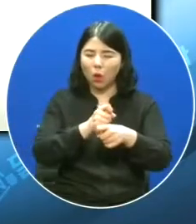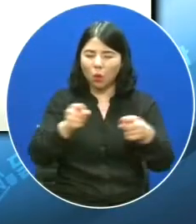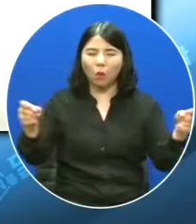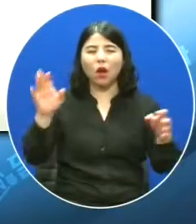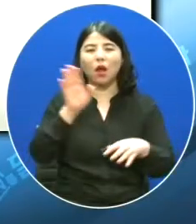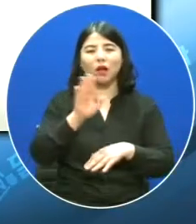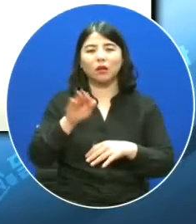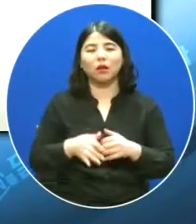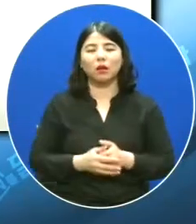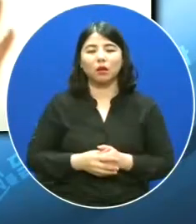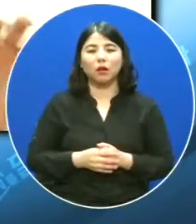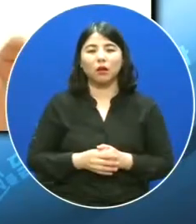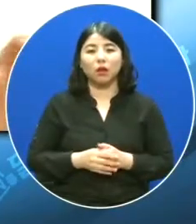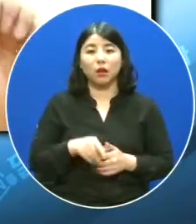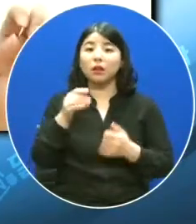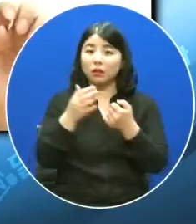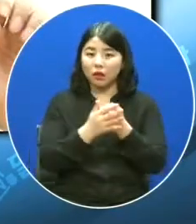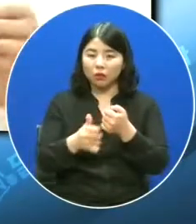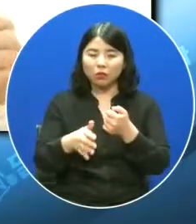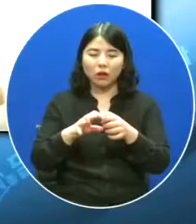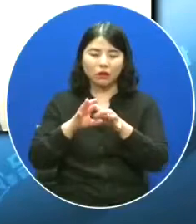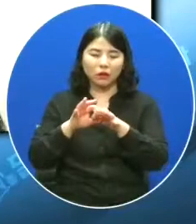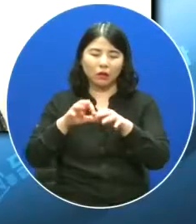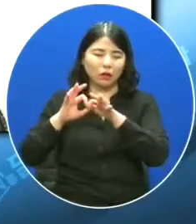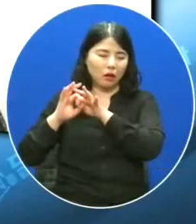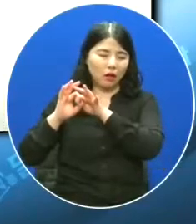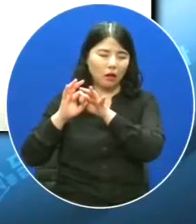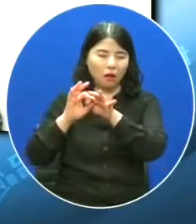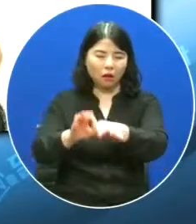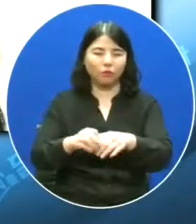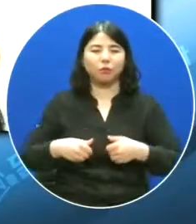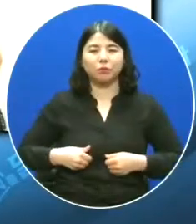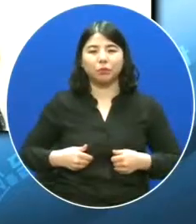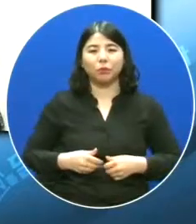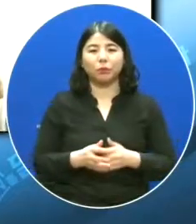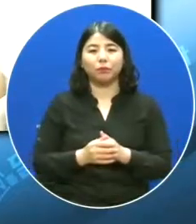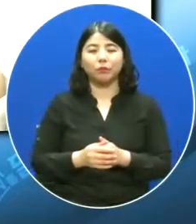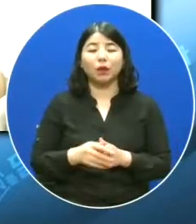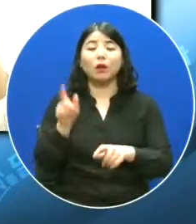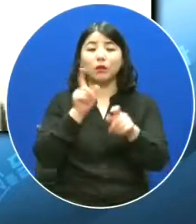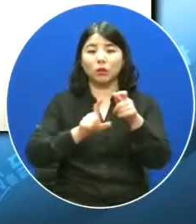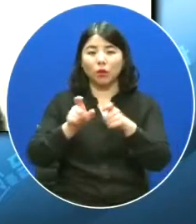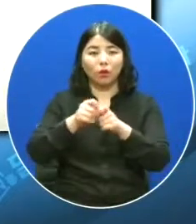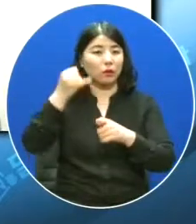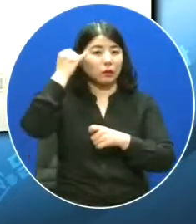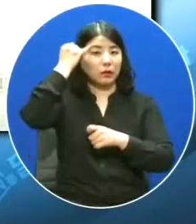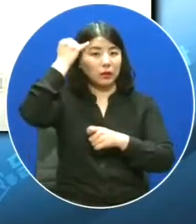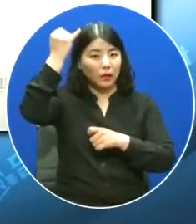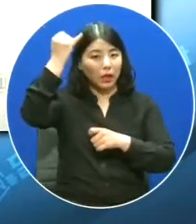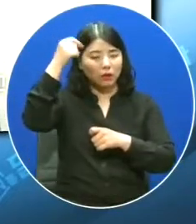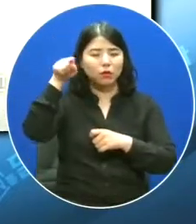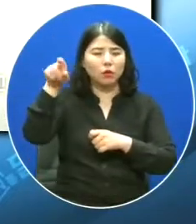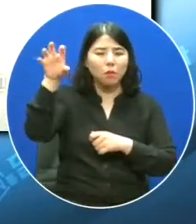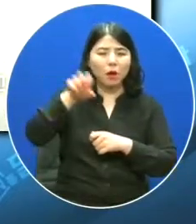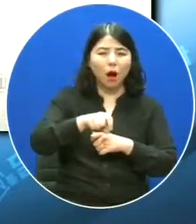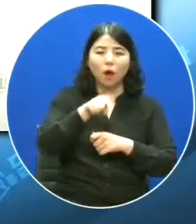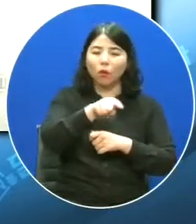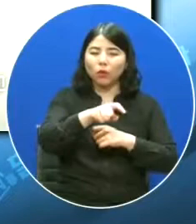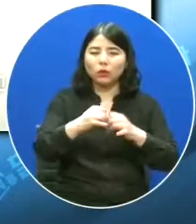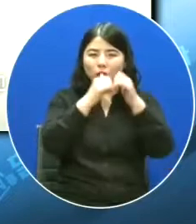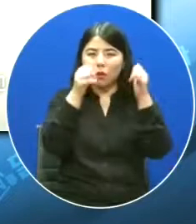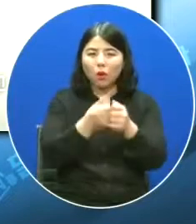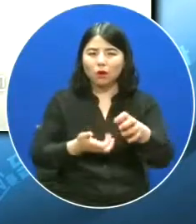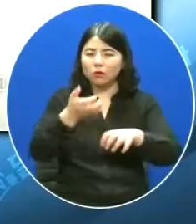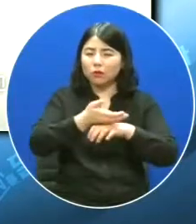오래된 개념이 아닙니다. 그런 점에서 여전히 가야 할 길은 멉니다. 더욱이 창의적인 아이디어만으로